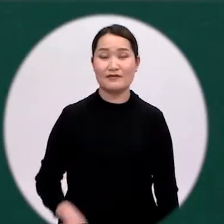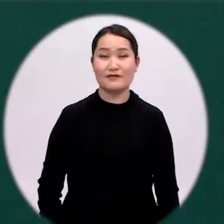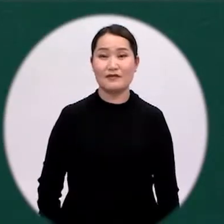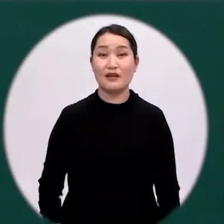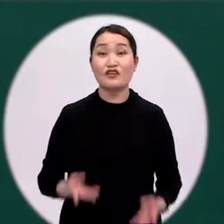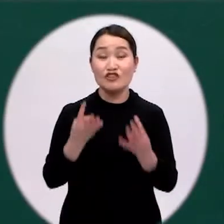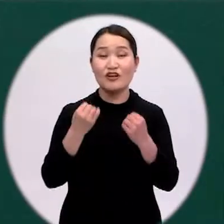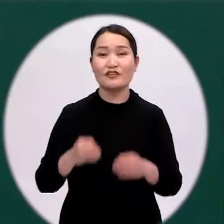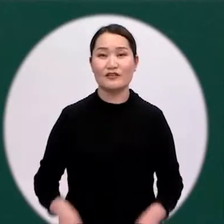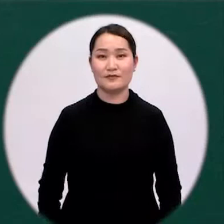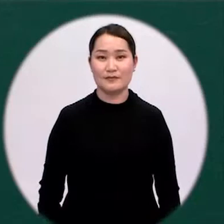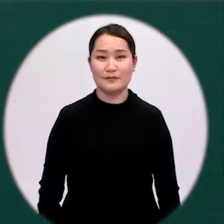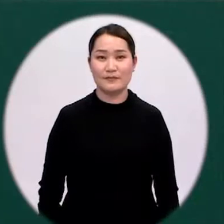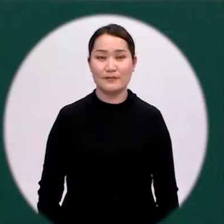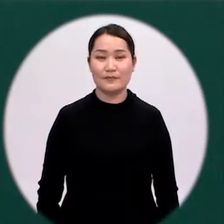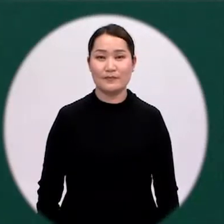20, 40,